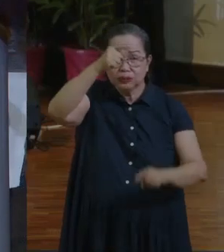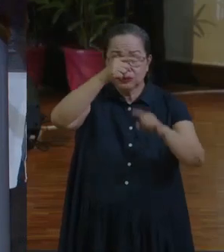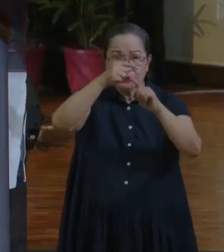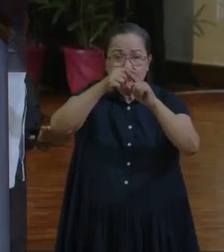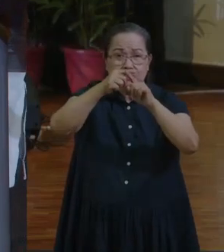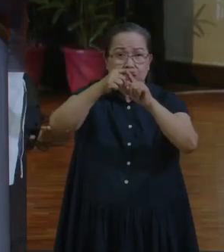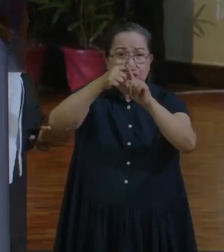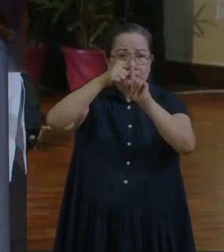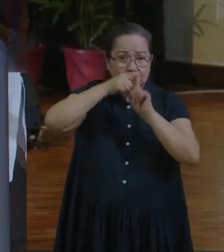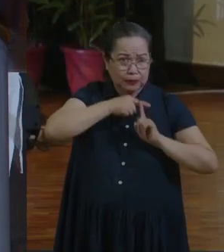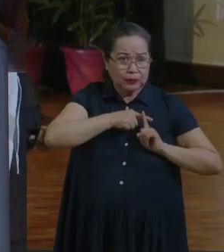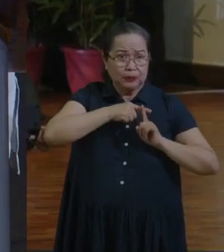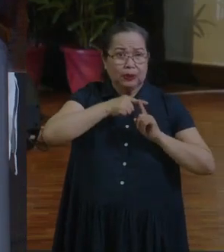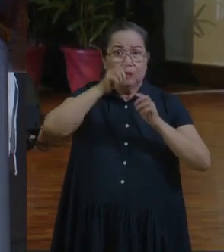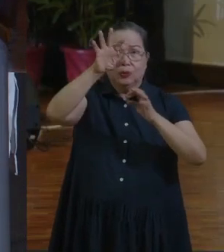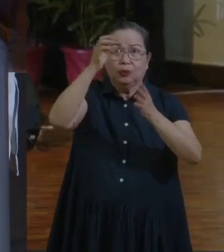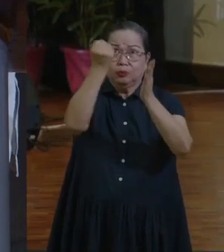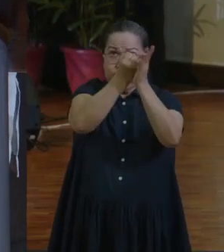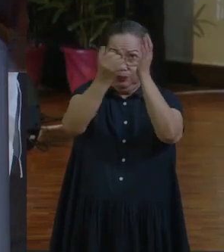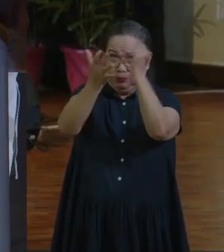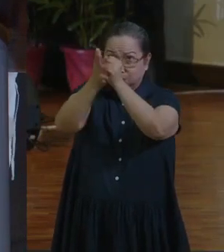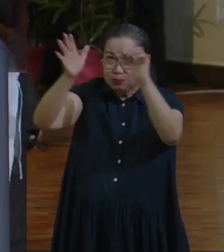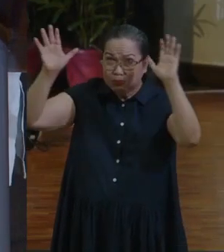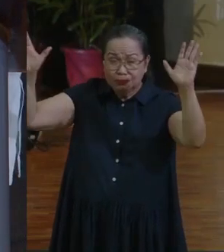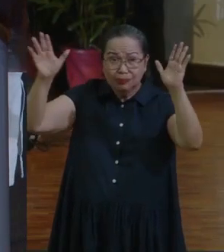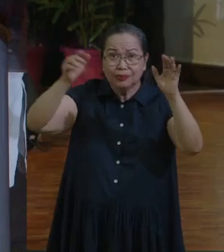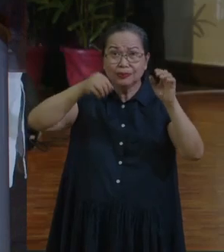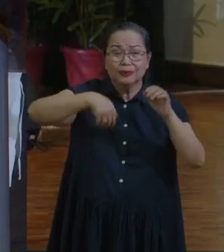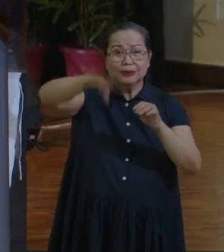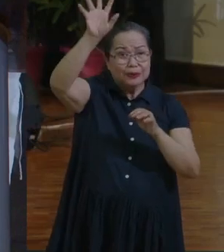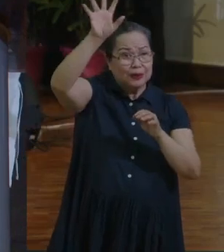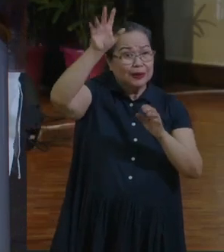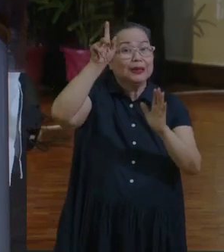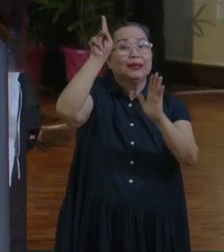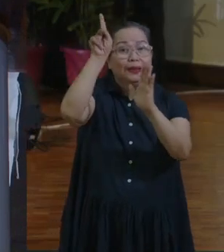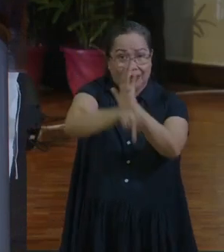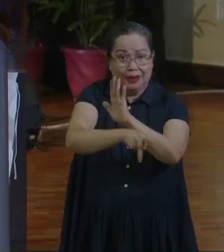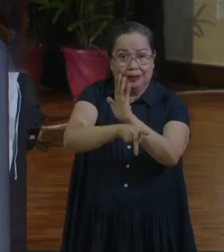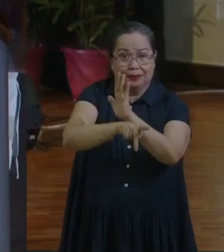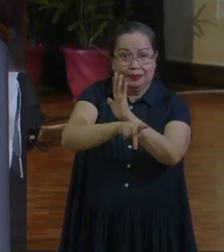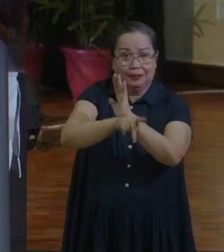crucified. Hindi lang siya ni-reject, siya ay pinatay.